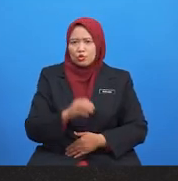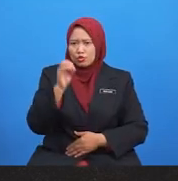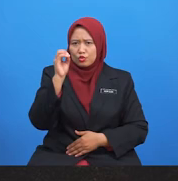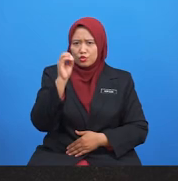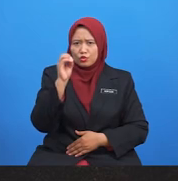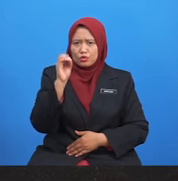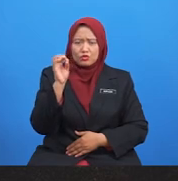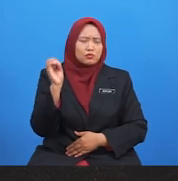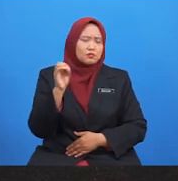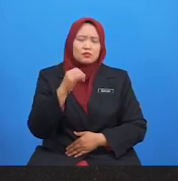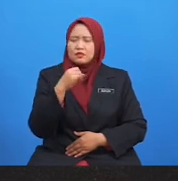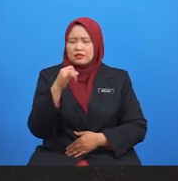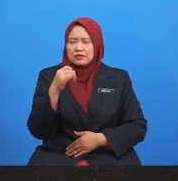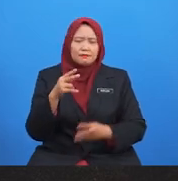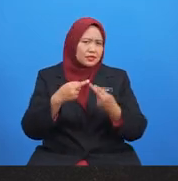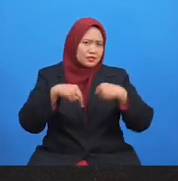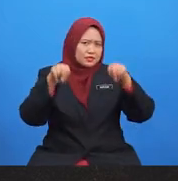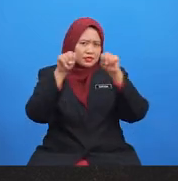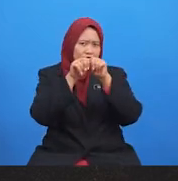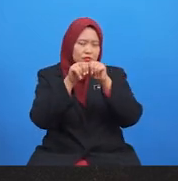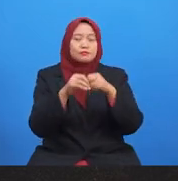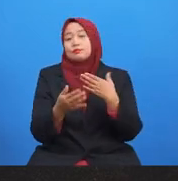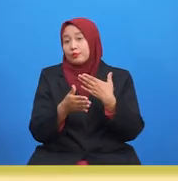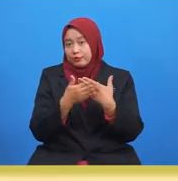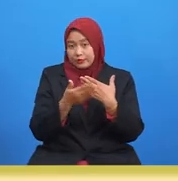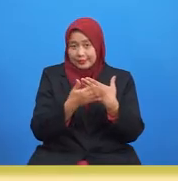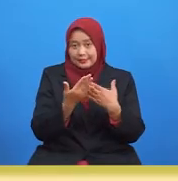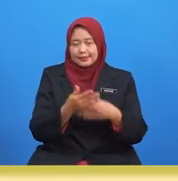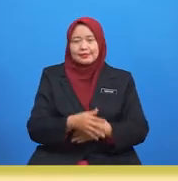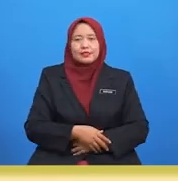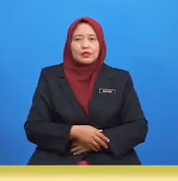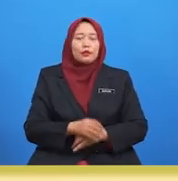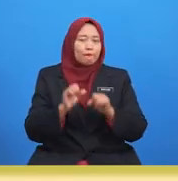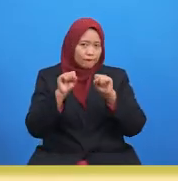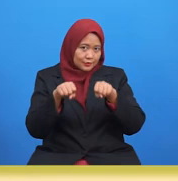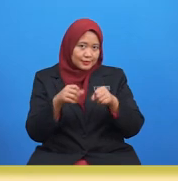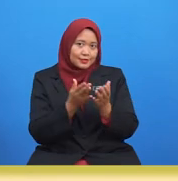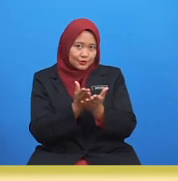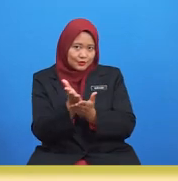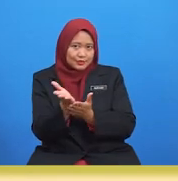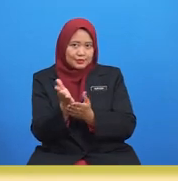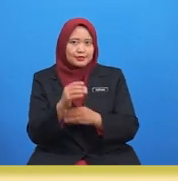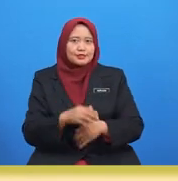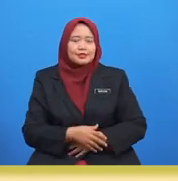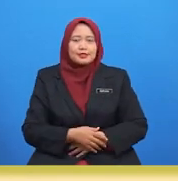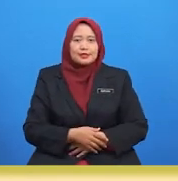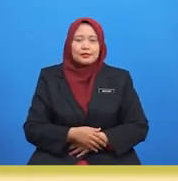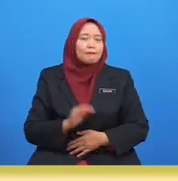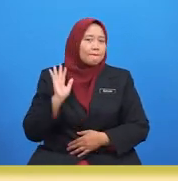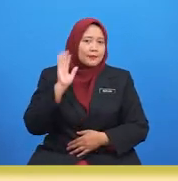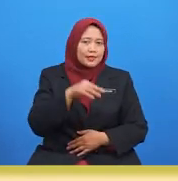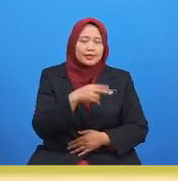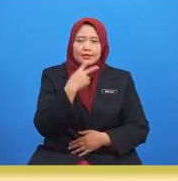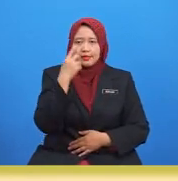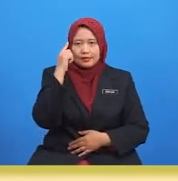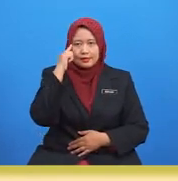bagi kosong tidak perlu dinilaikan. Bagaimana semua? Mudah bukan? Boleh